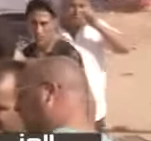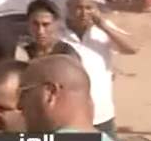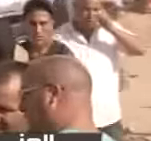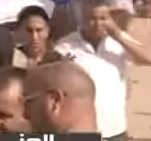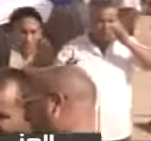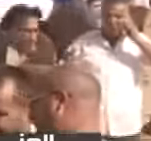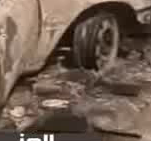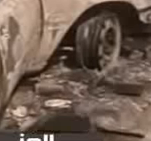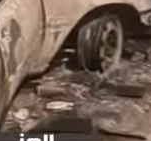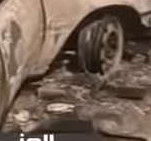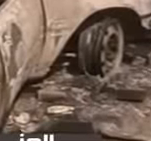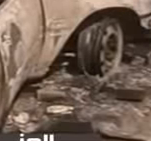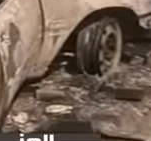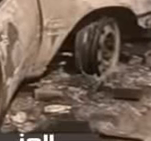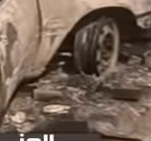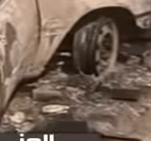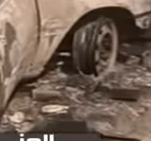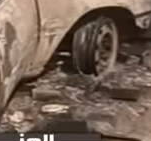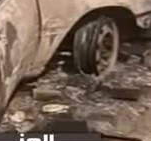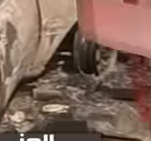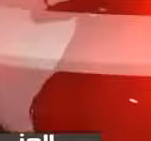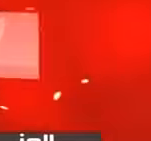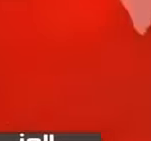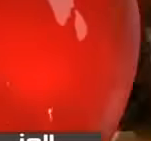فوسانة بالقصرين.